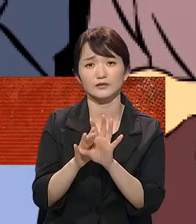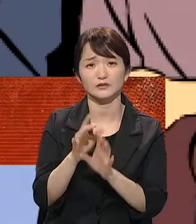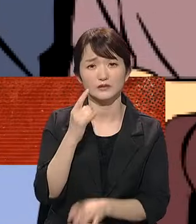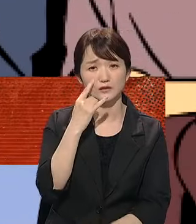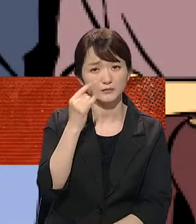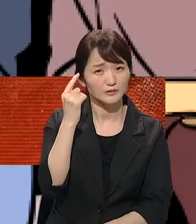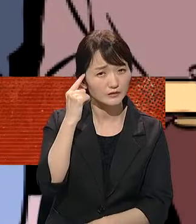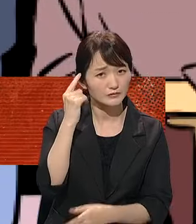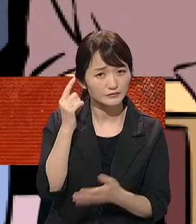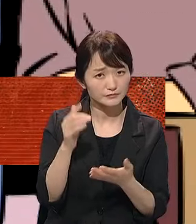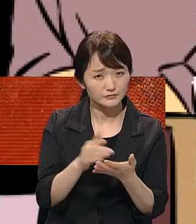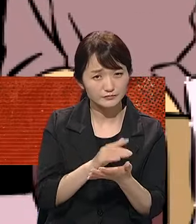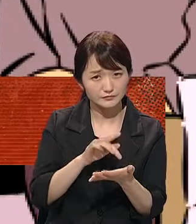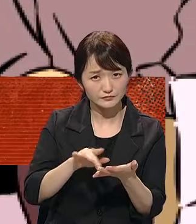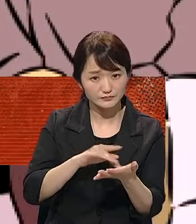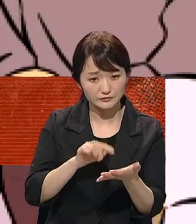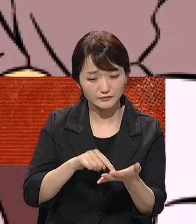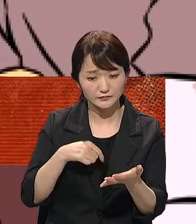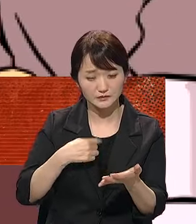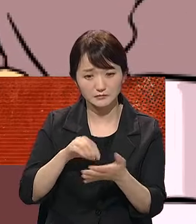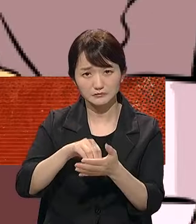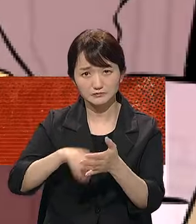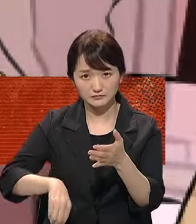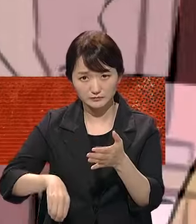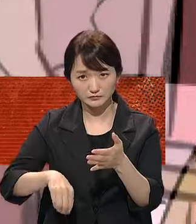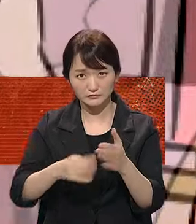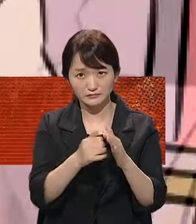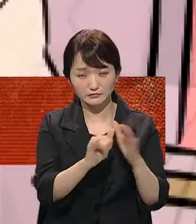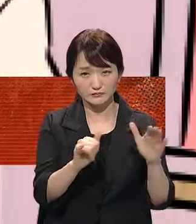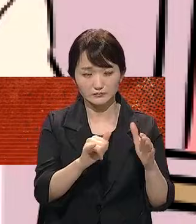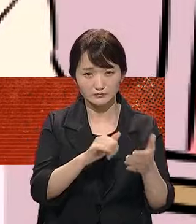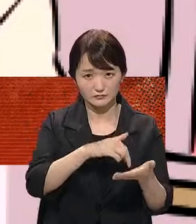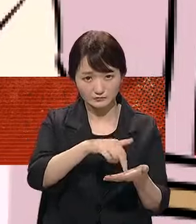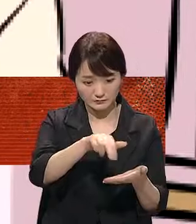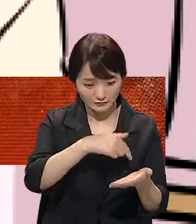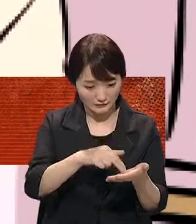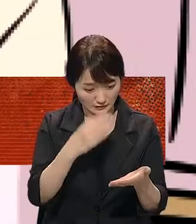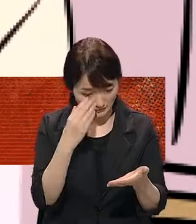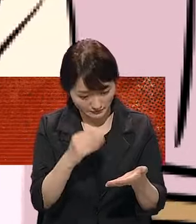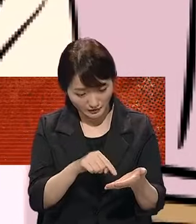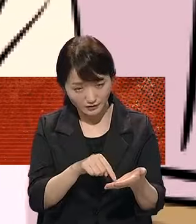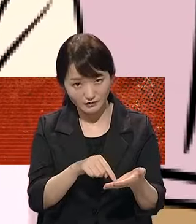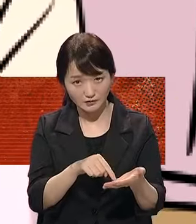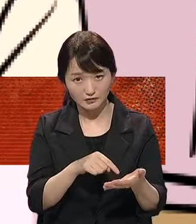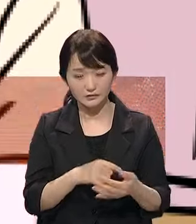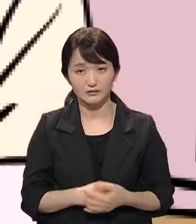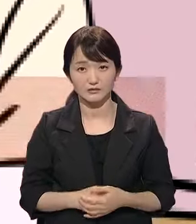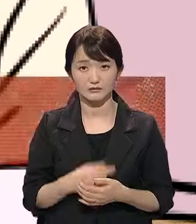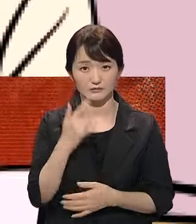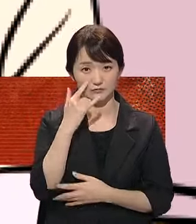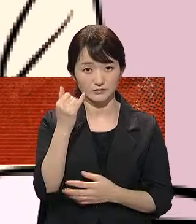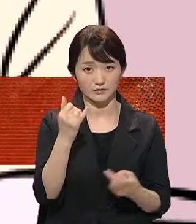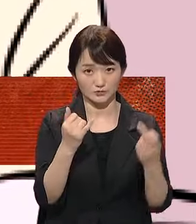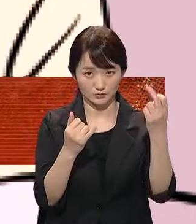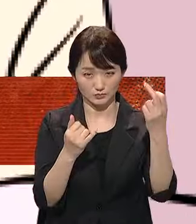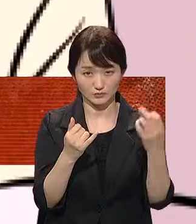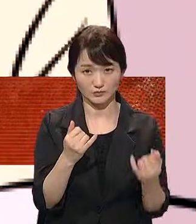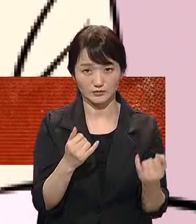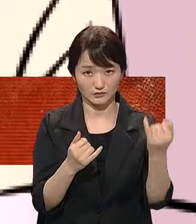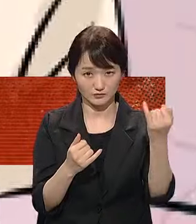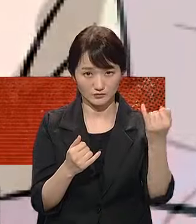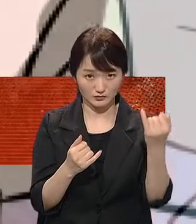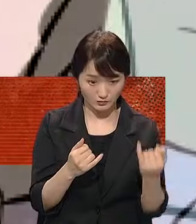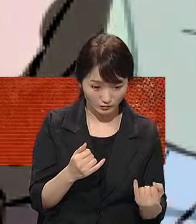휴대전화에서 자신만 쏙 빠져 있는 가족 단톡방을 발견하게 된 건데요 부모님과 오빠 언니